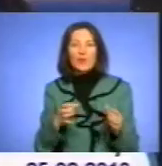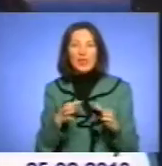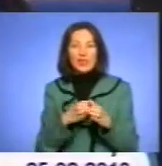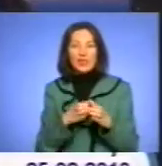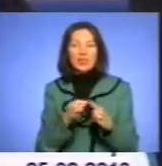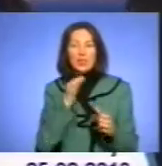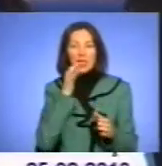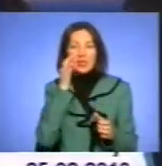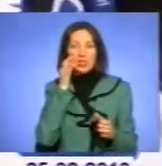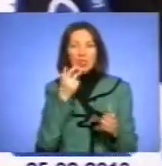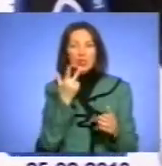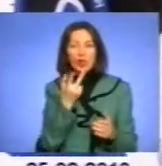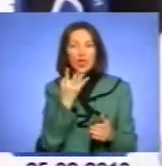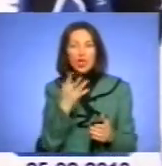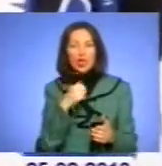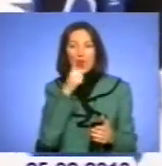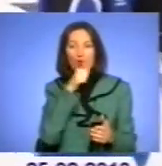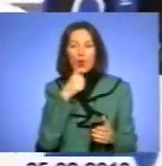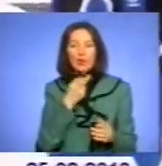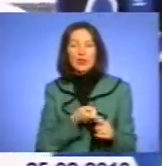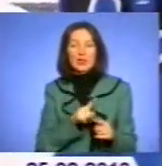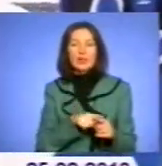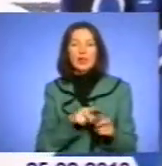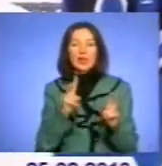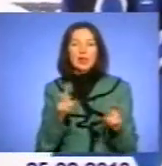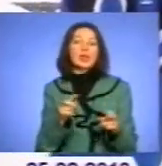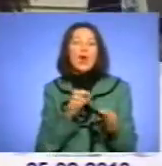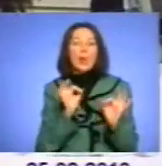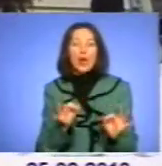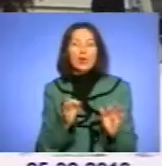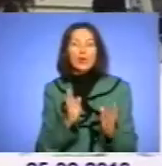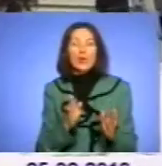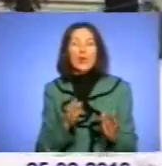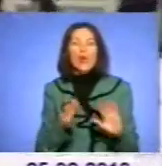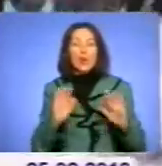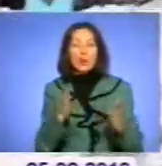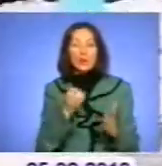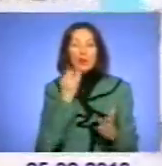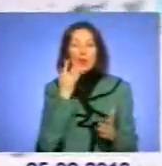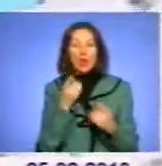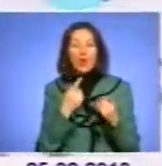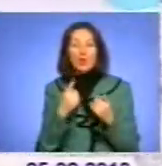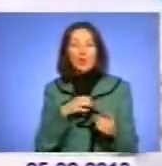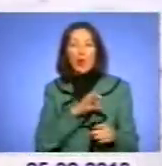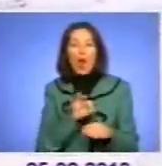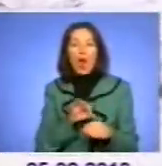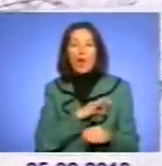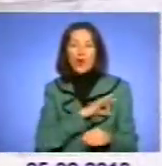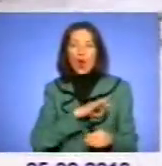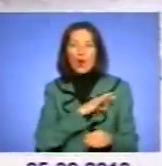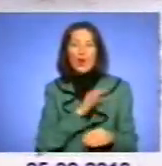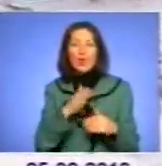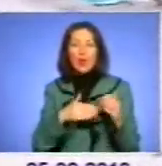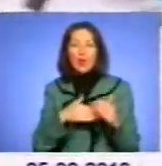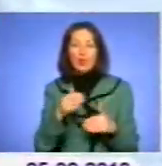раніше, уже з 3-4 років. Але ця теза правильна лише в тому випадку, якщо йдеться про виховання професійного